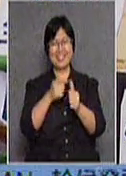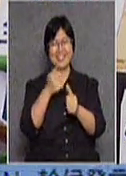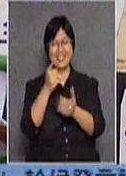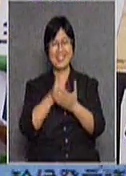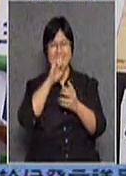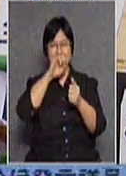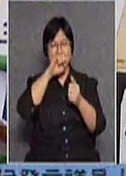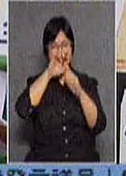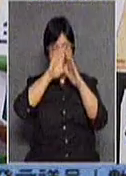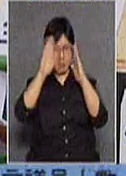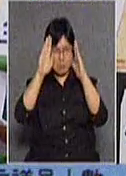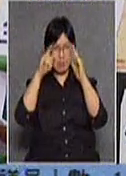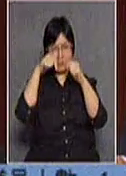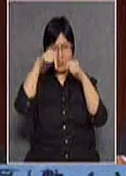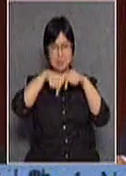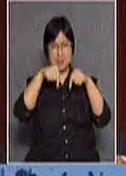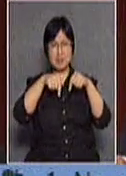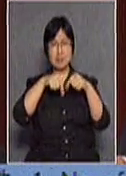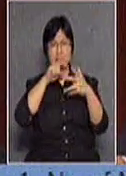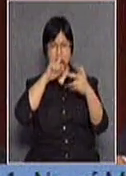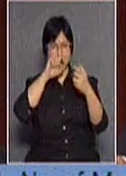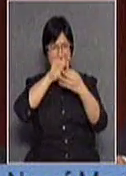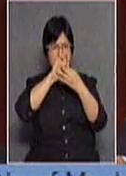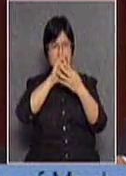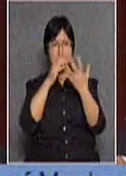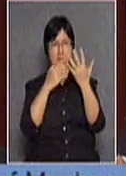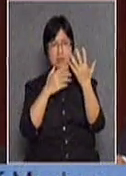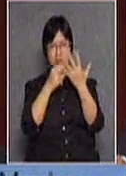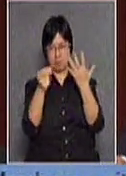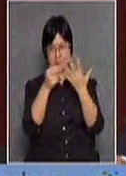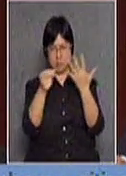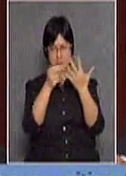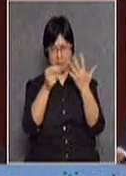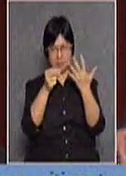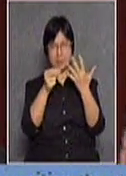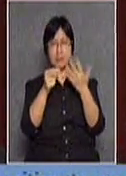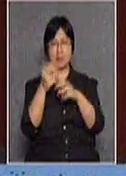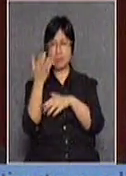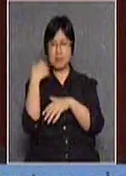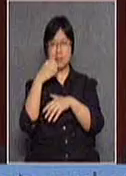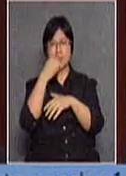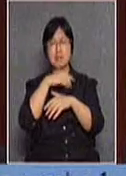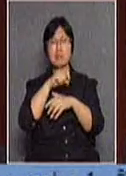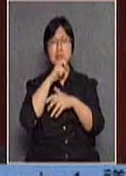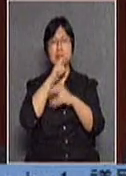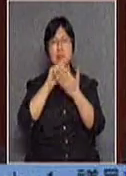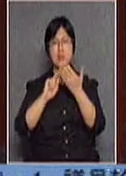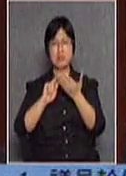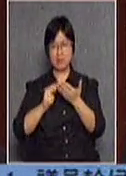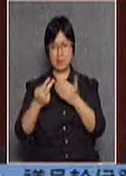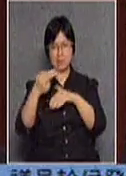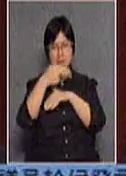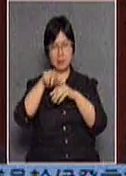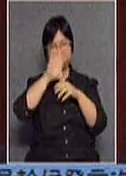我提醒大家，現在我們是有關57個曾經有修正案的總